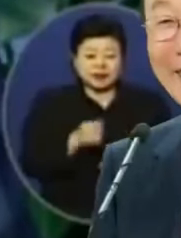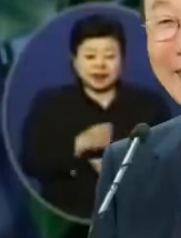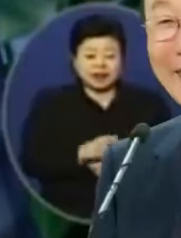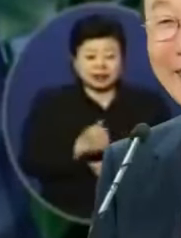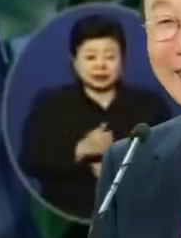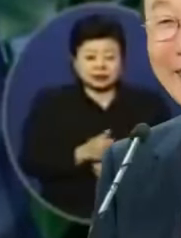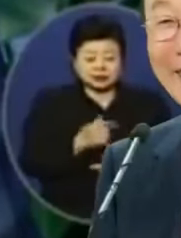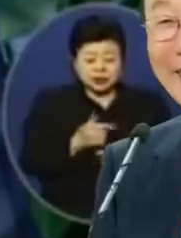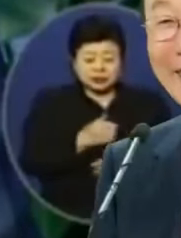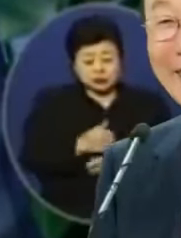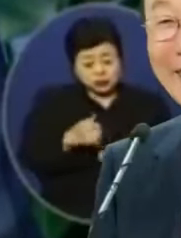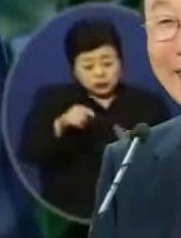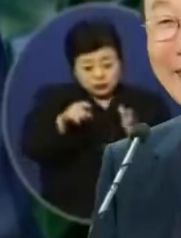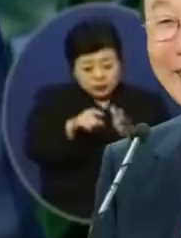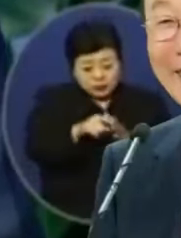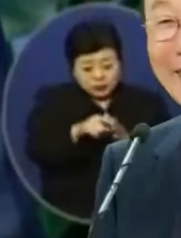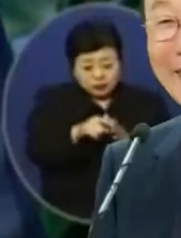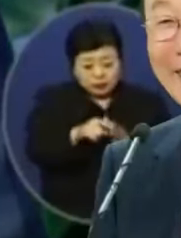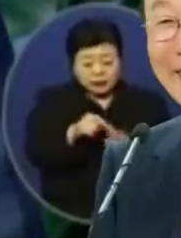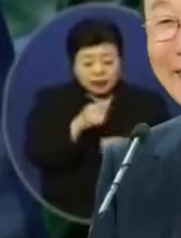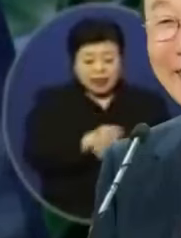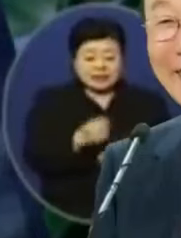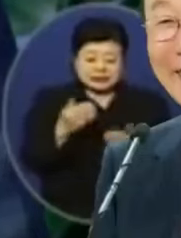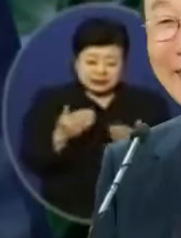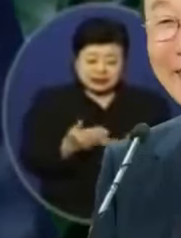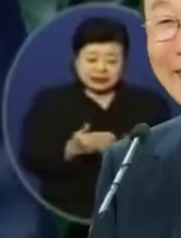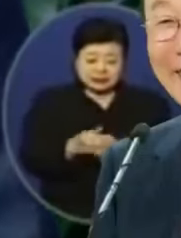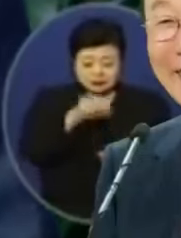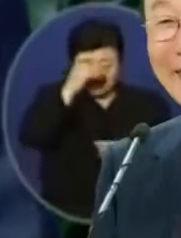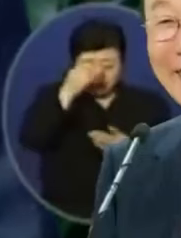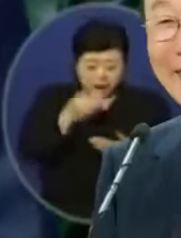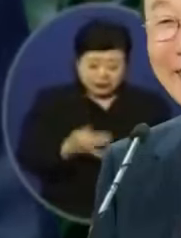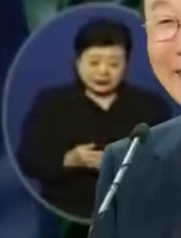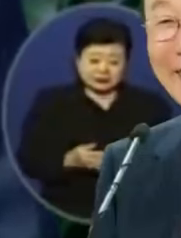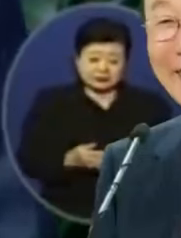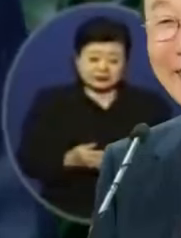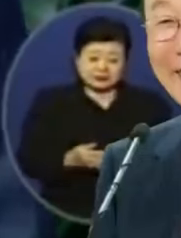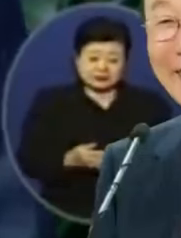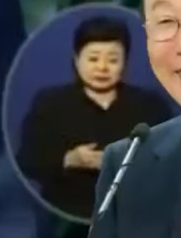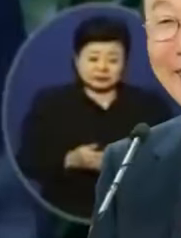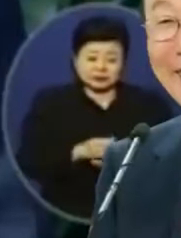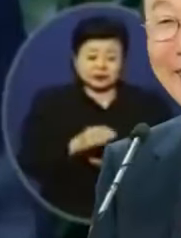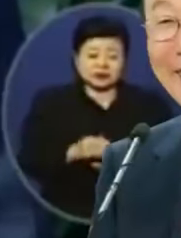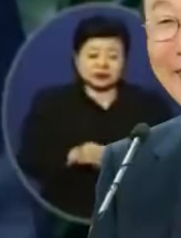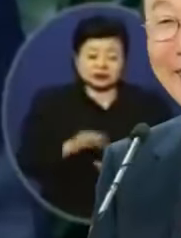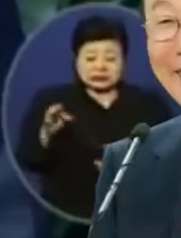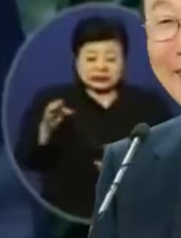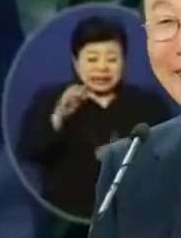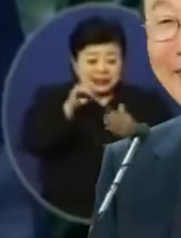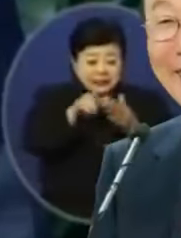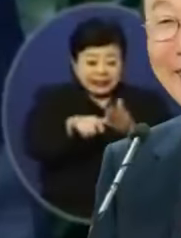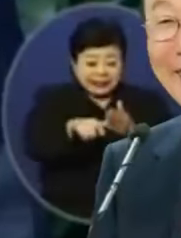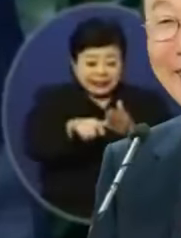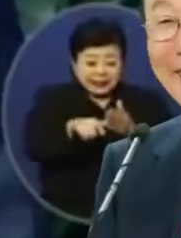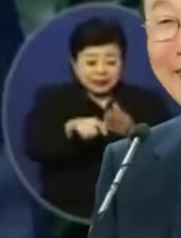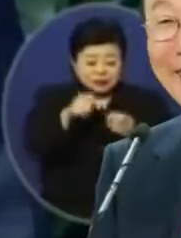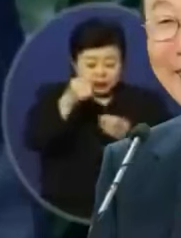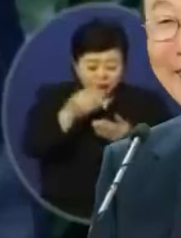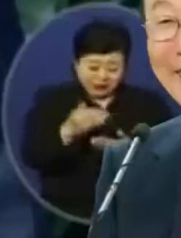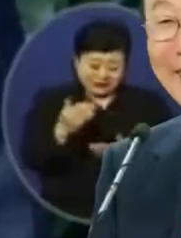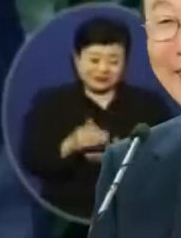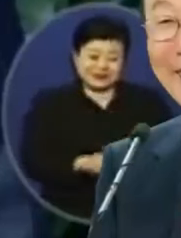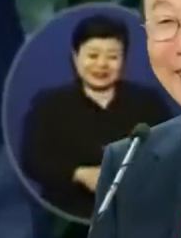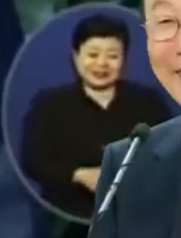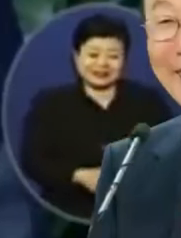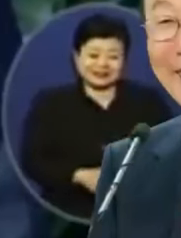하겠네. 주 예수를 믿어서 하신 일을 본받아 우리가 신하면 구원을 받게 되는